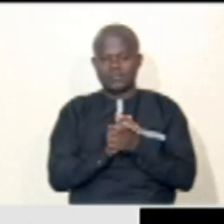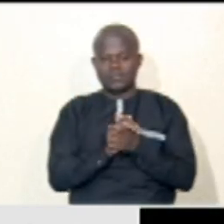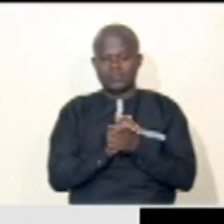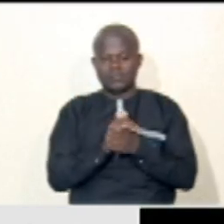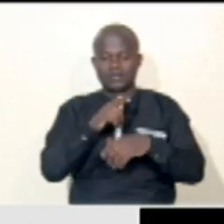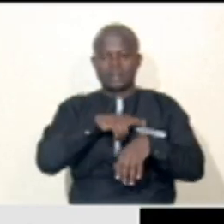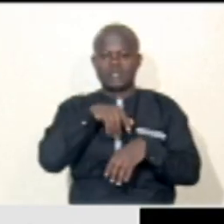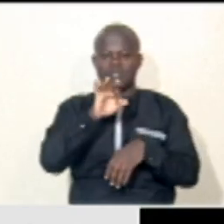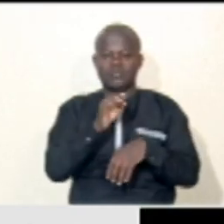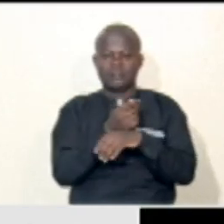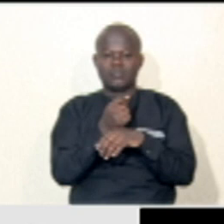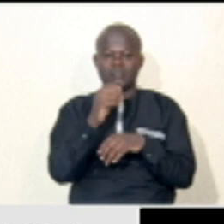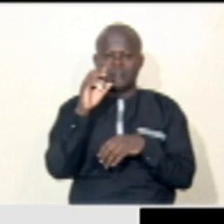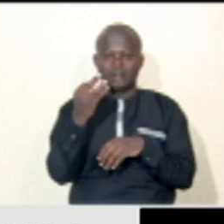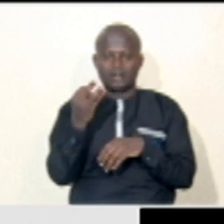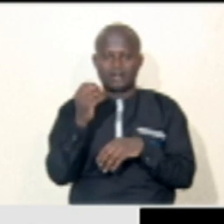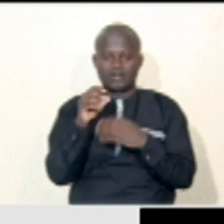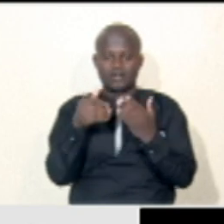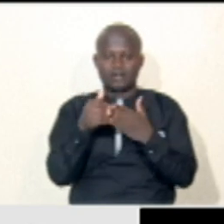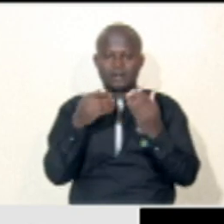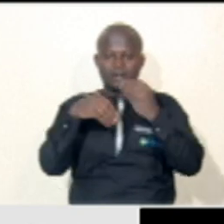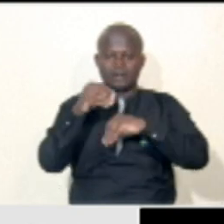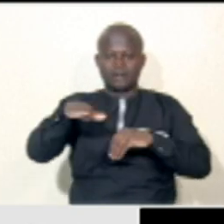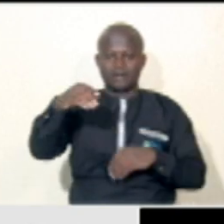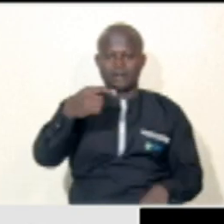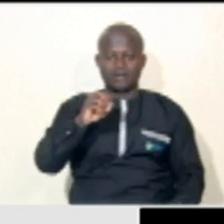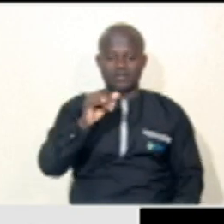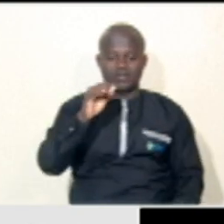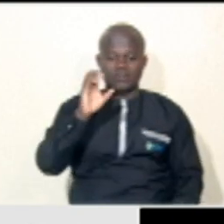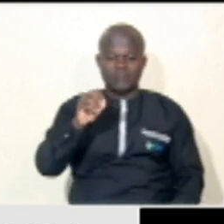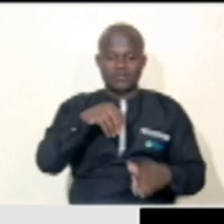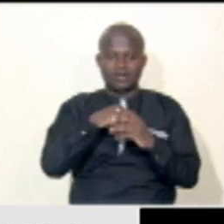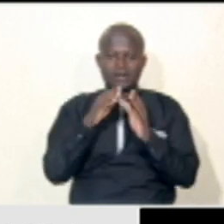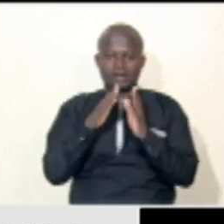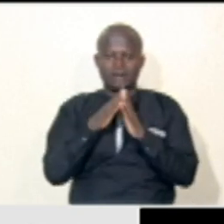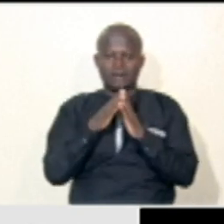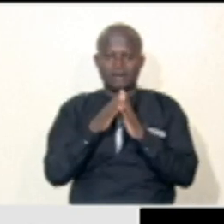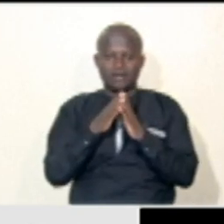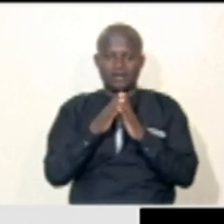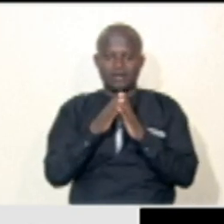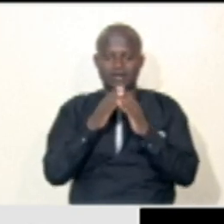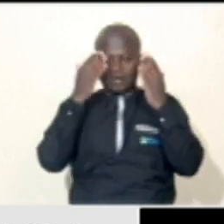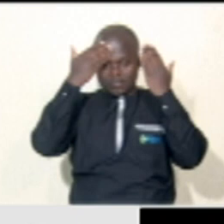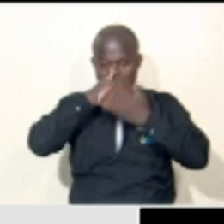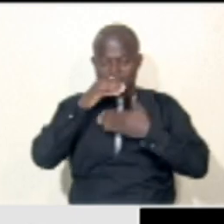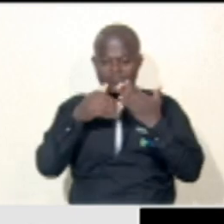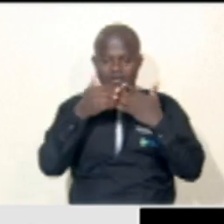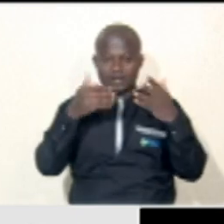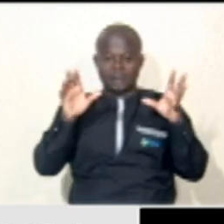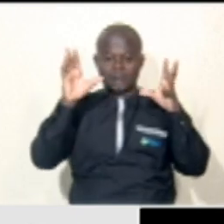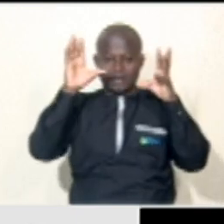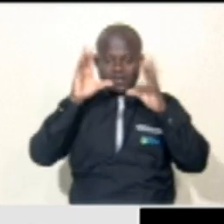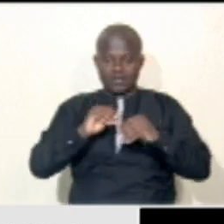Ubu ni saa 3:03 mu isoko rya Goyiko, isoko rya kijyambere riri mu mujyi wa Musanze. Amasaha y'ijoro ubu bamaze kuzimya